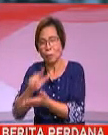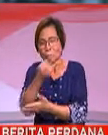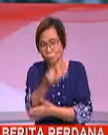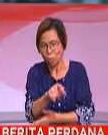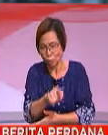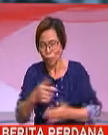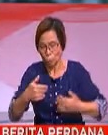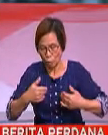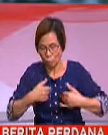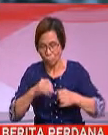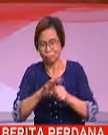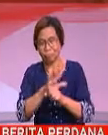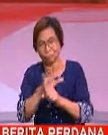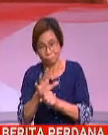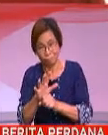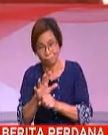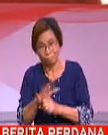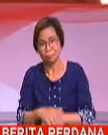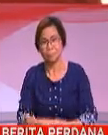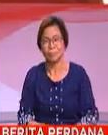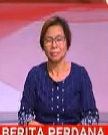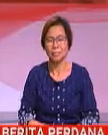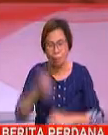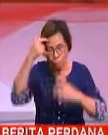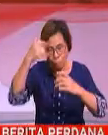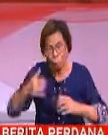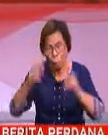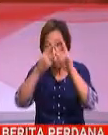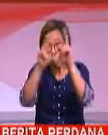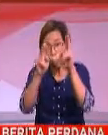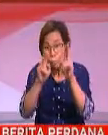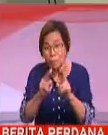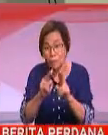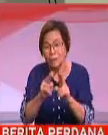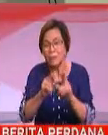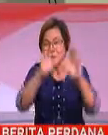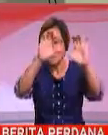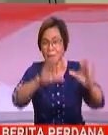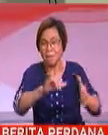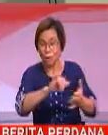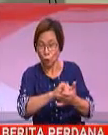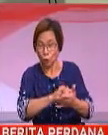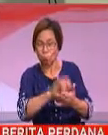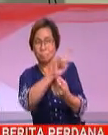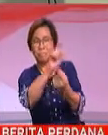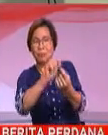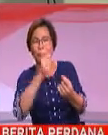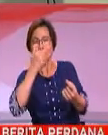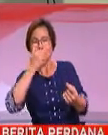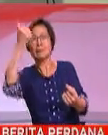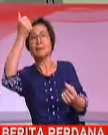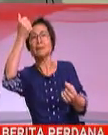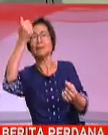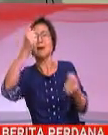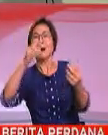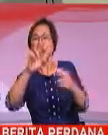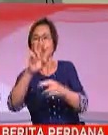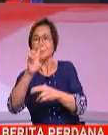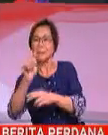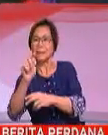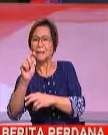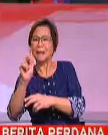itu positif COVID-19. Keputusan ujian menggunakan kaedah berkenaan lebih tepat berbanding ujian RTK